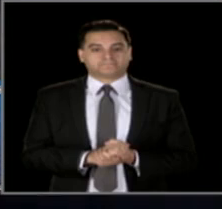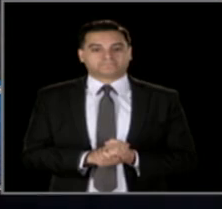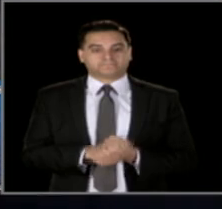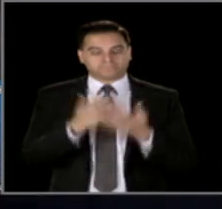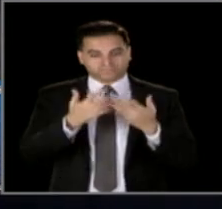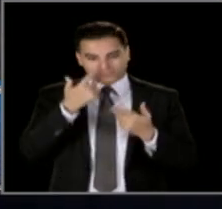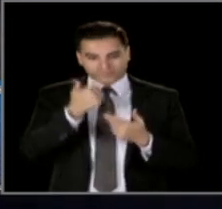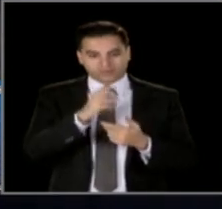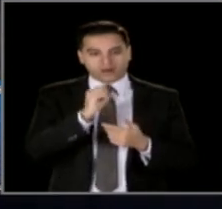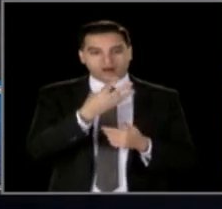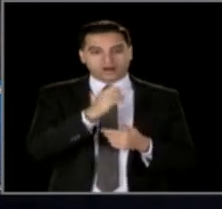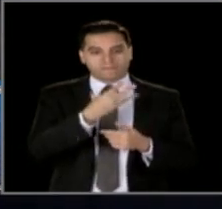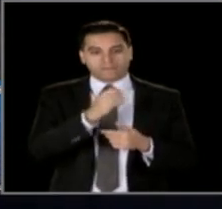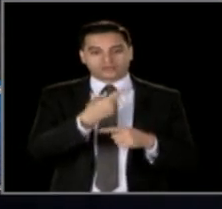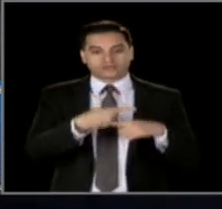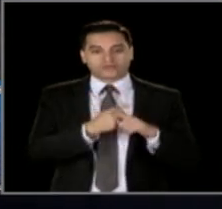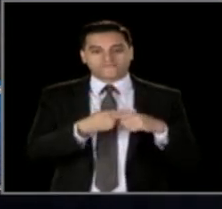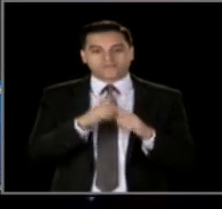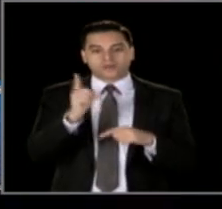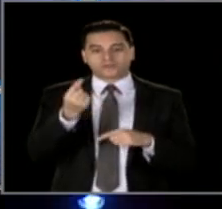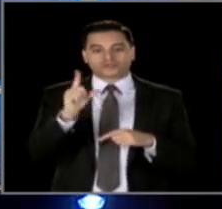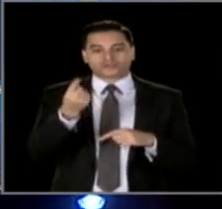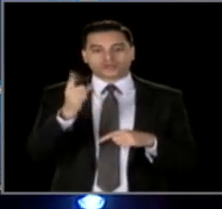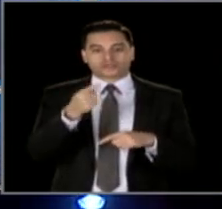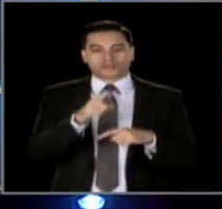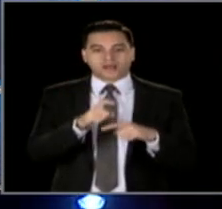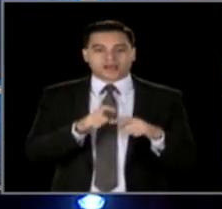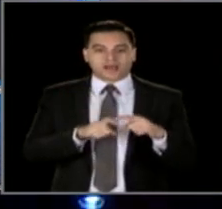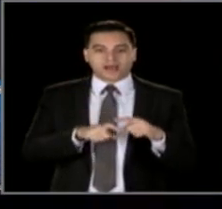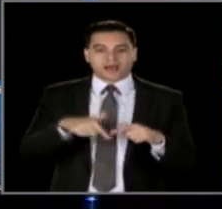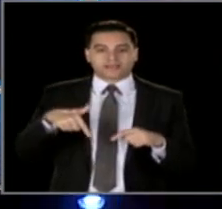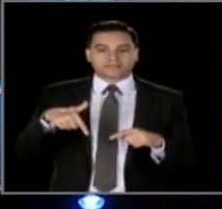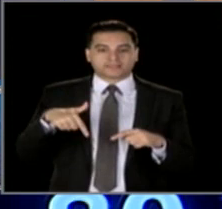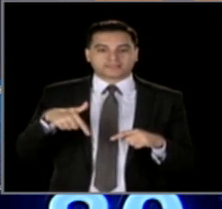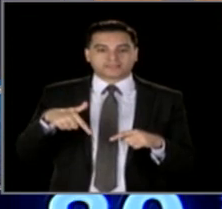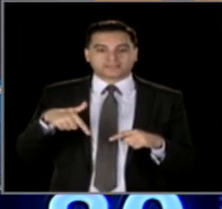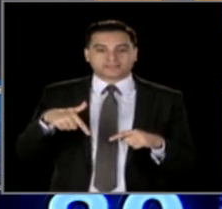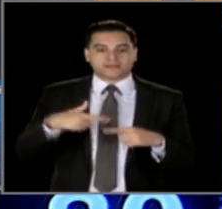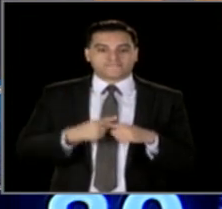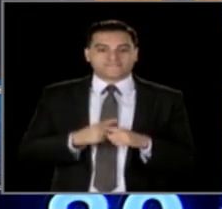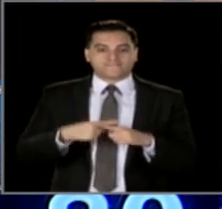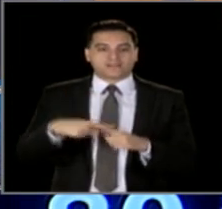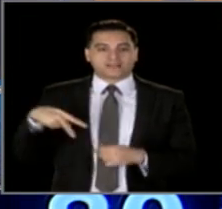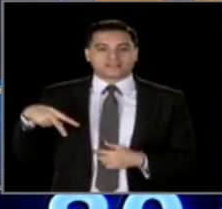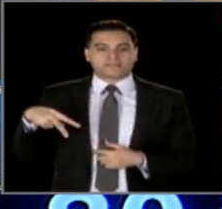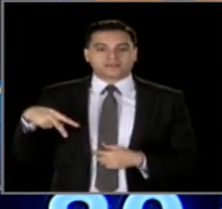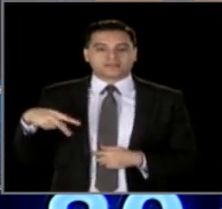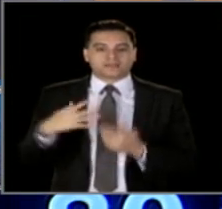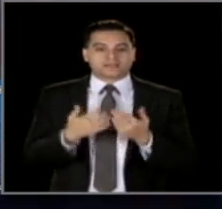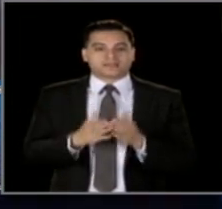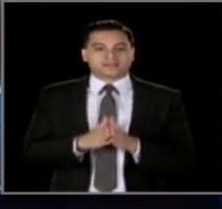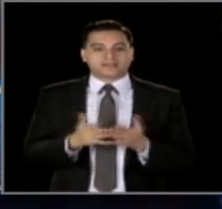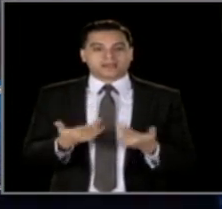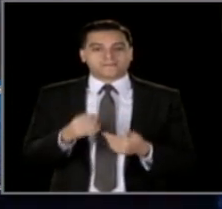حل مسألة الآتية: 14 في 15 على 6 في 8 يساوي